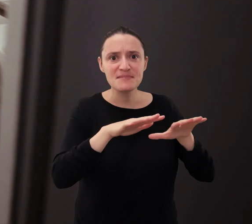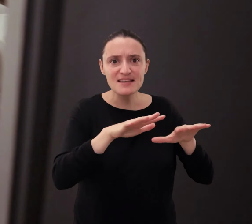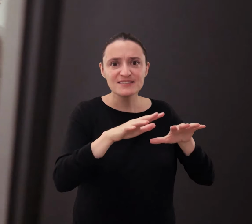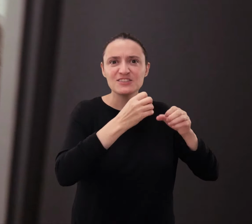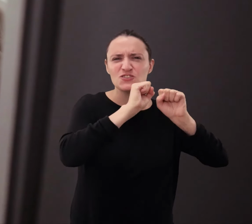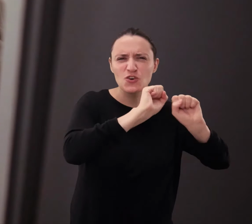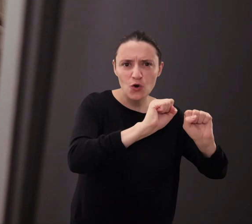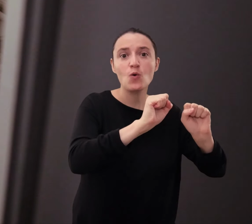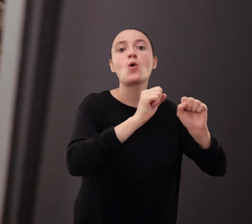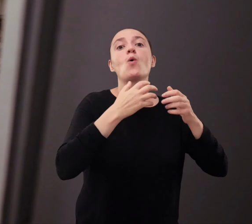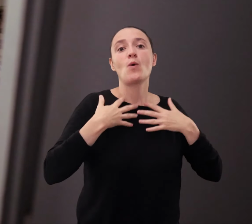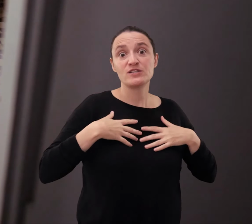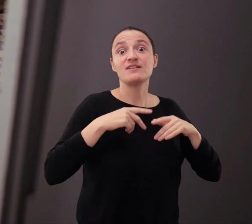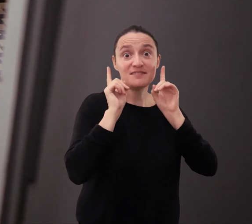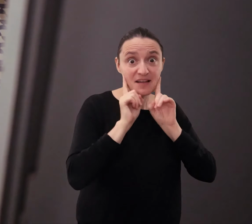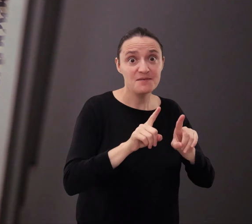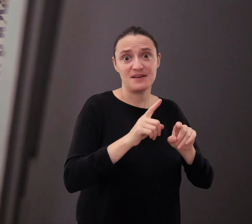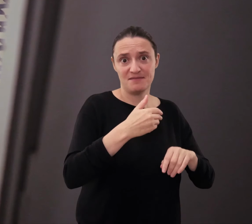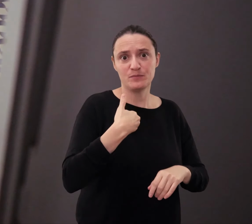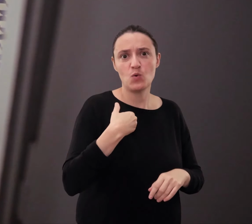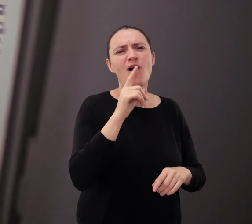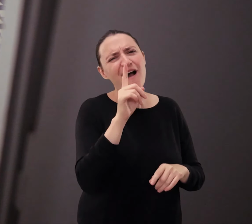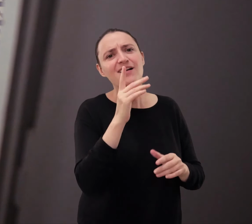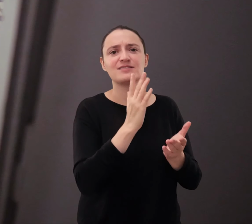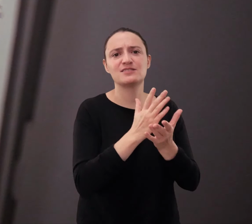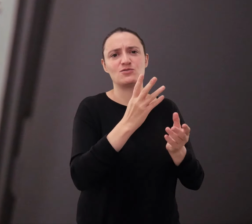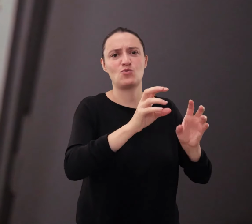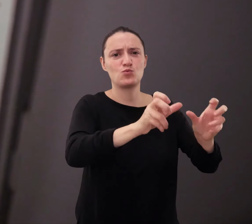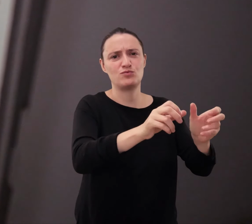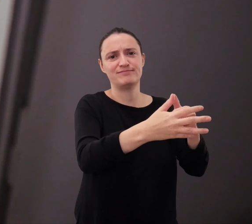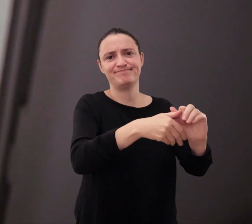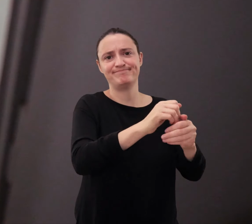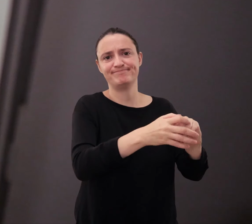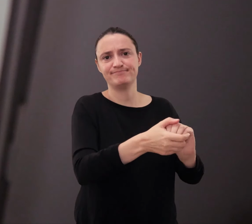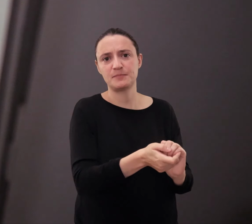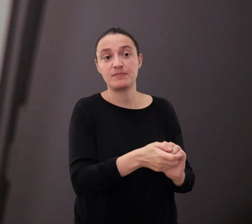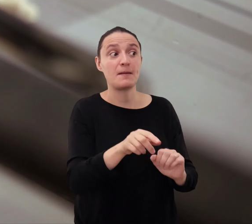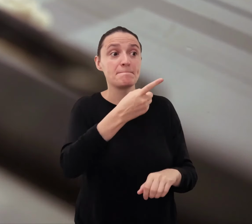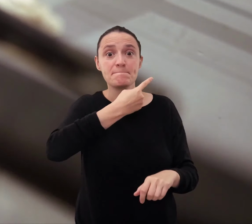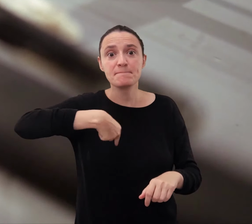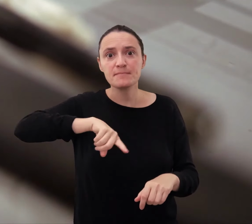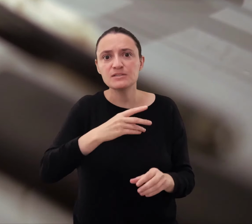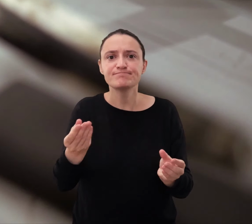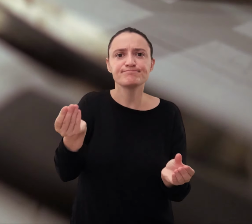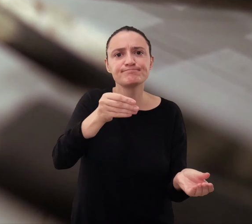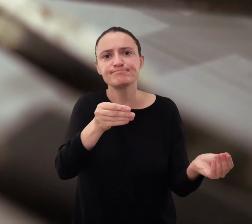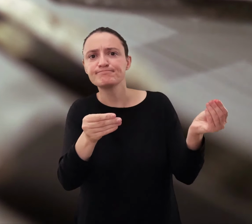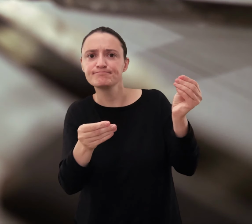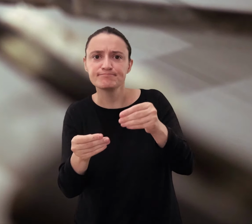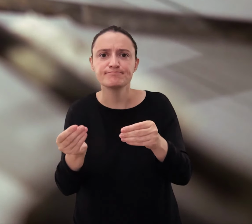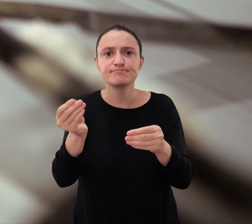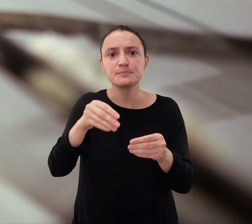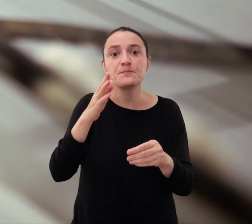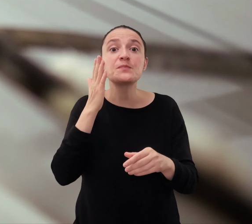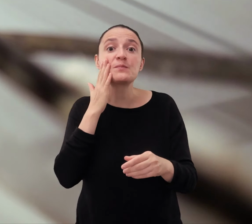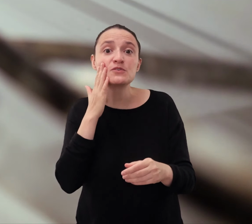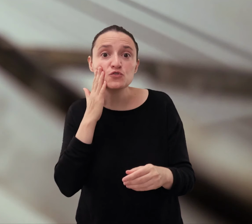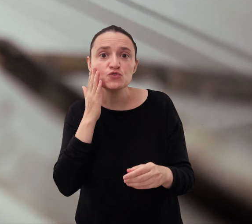rzeczywiście w schronie była, była tam umywalka, natomiast myśmy odtworzyli prawdziwą łazienkę,